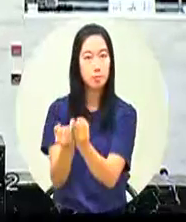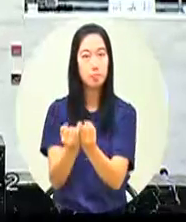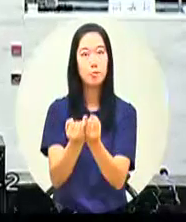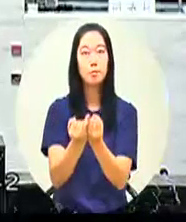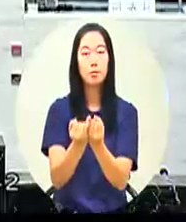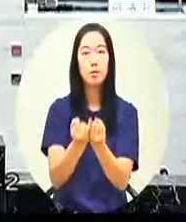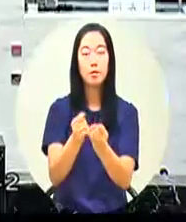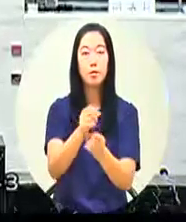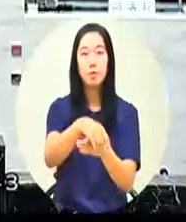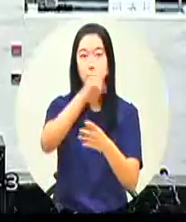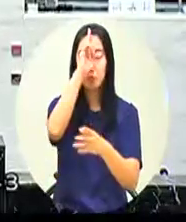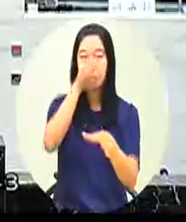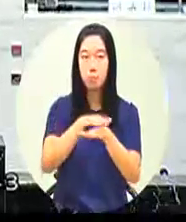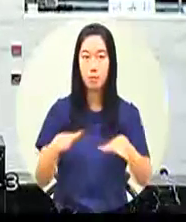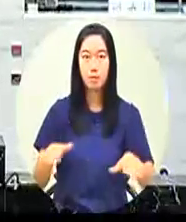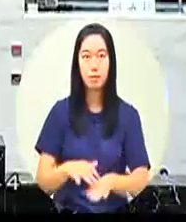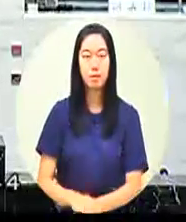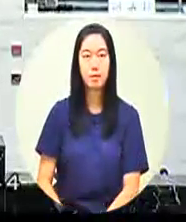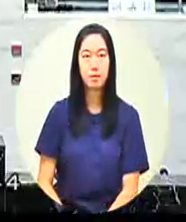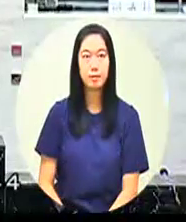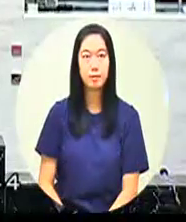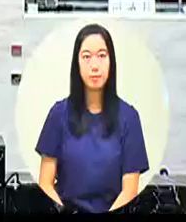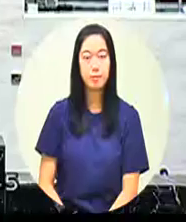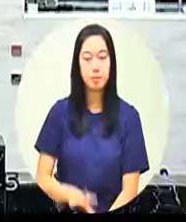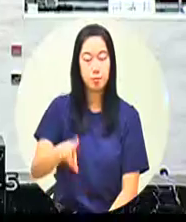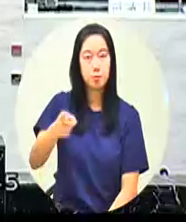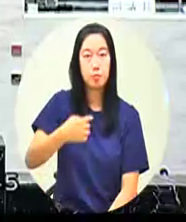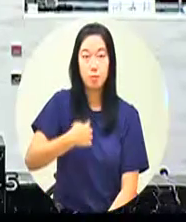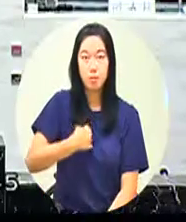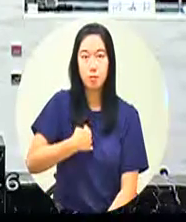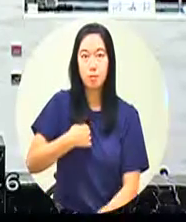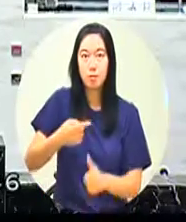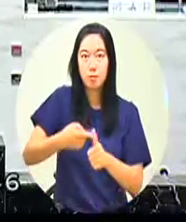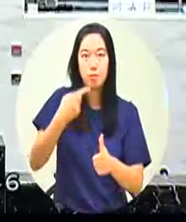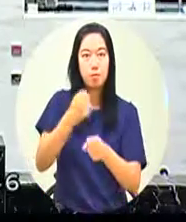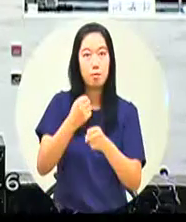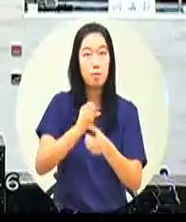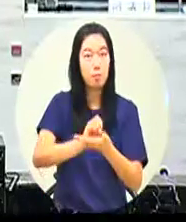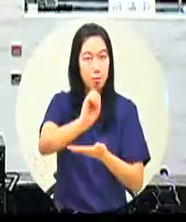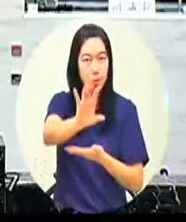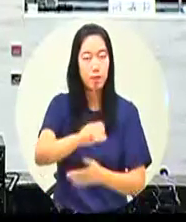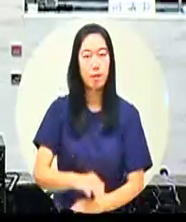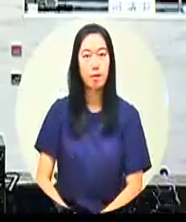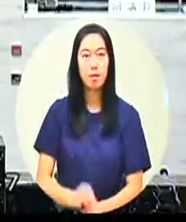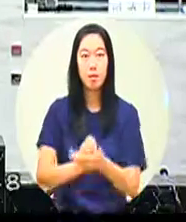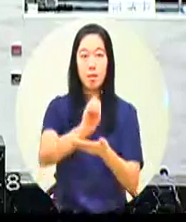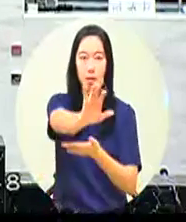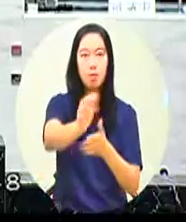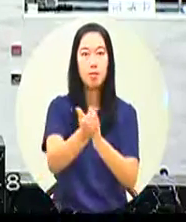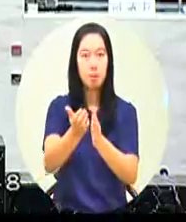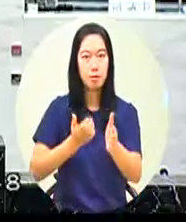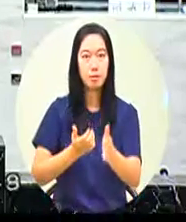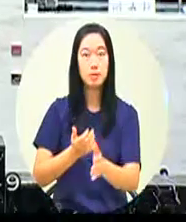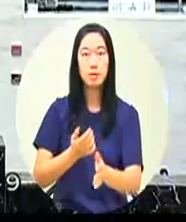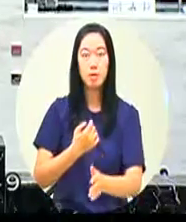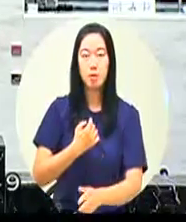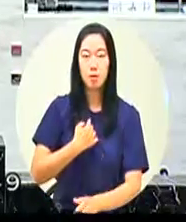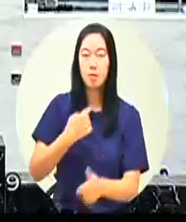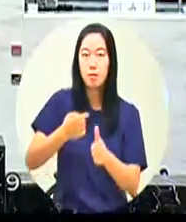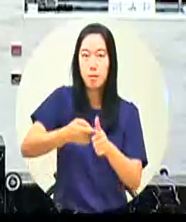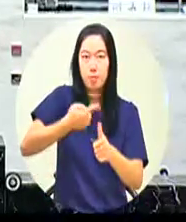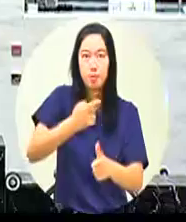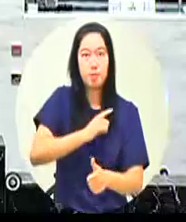安。我首先呢，由我农业局来做工作报告。在没工作报告以前呢，我先来介